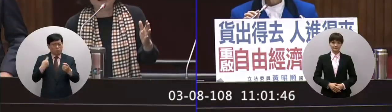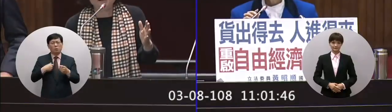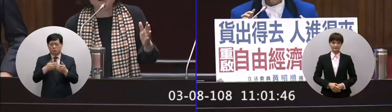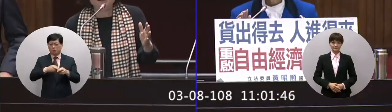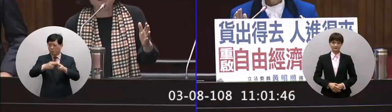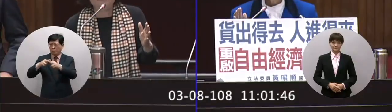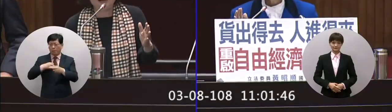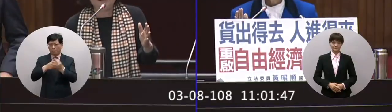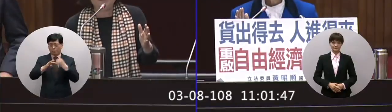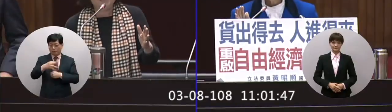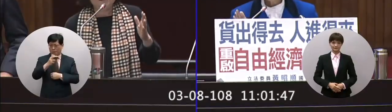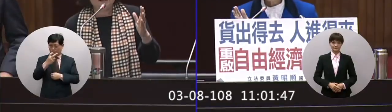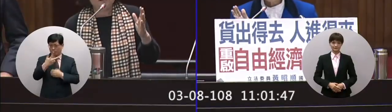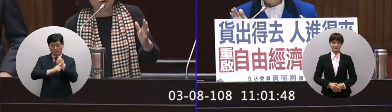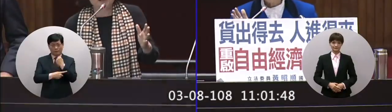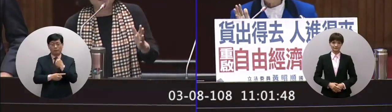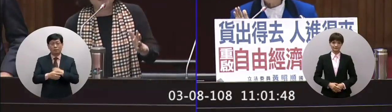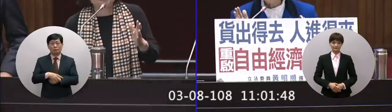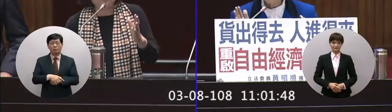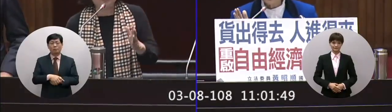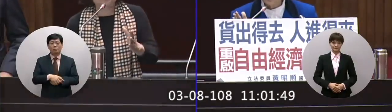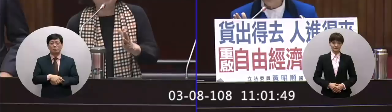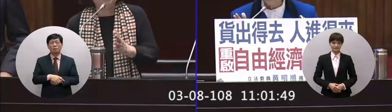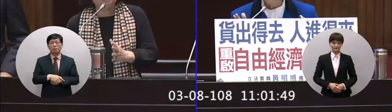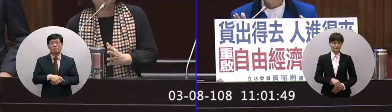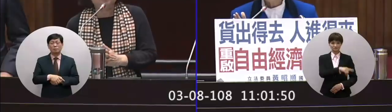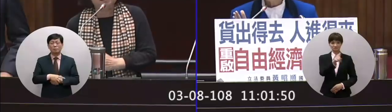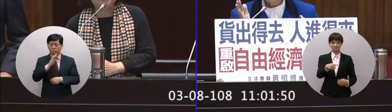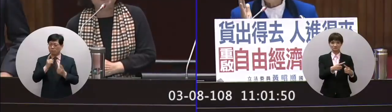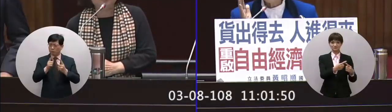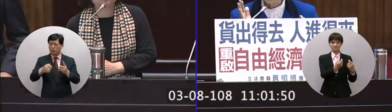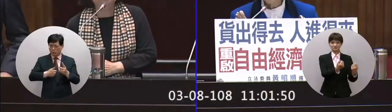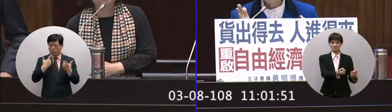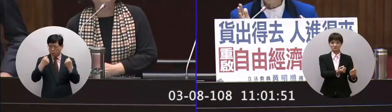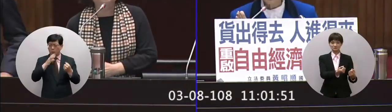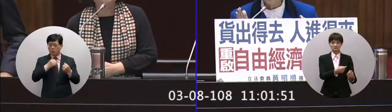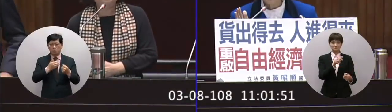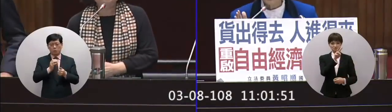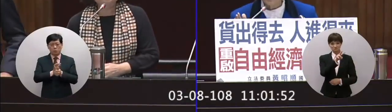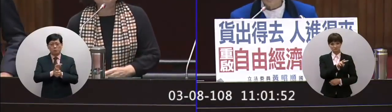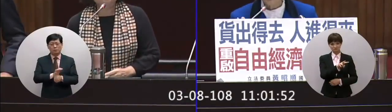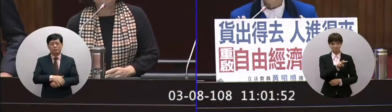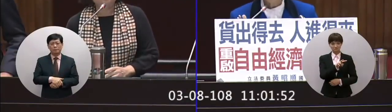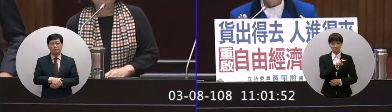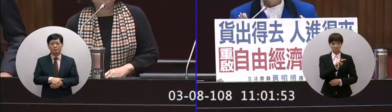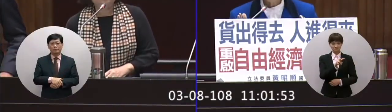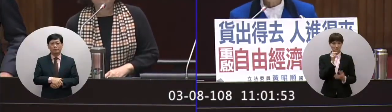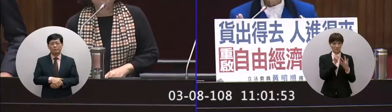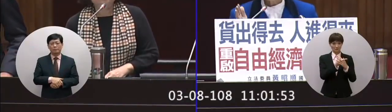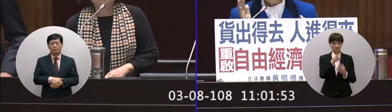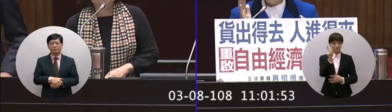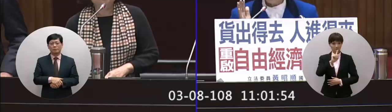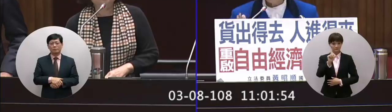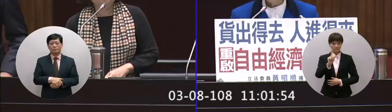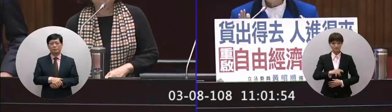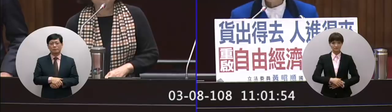绑了427项的法案。 你们所以这样子对 已经有相当的注意。 我们很清楚地看到一件事，因